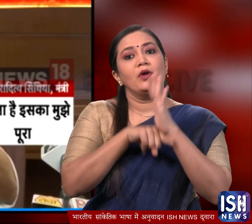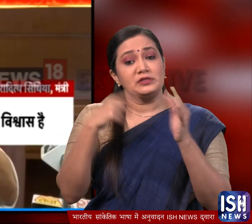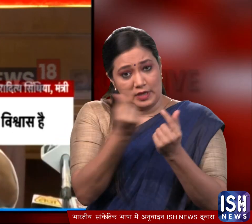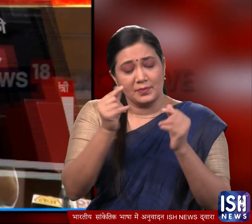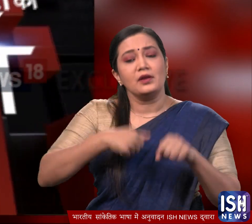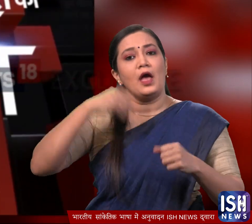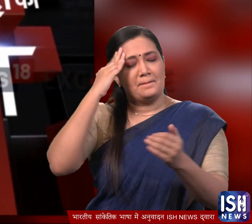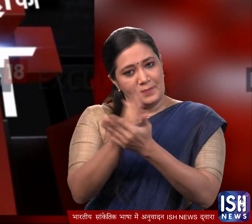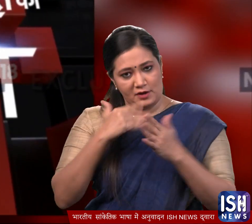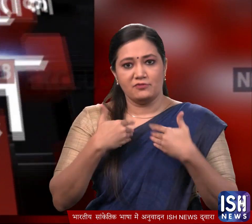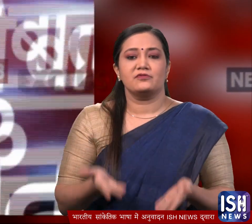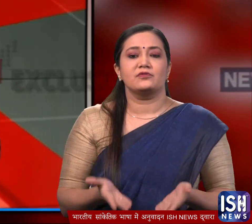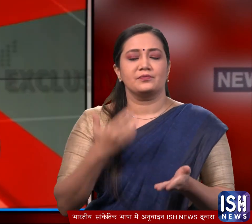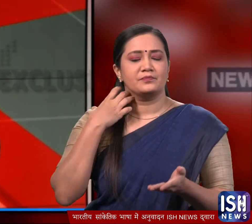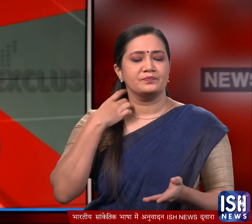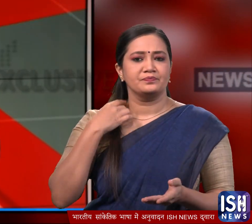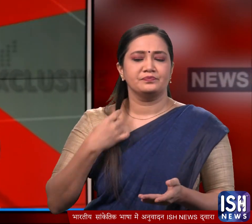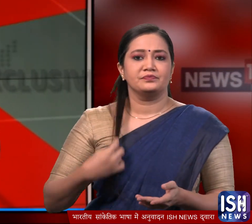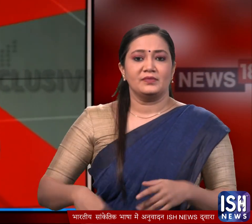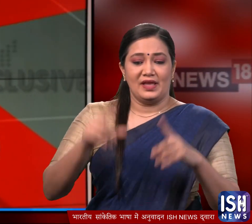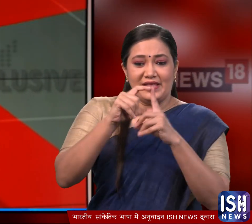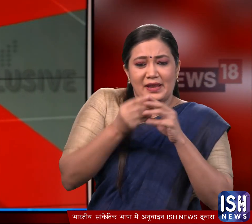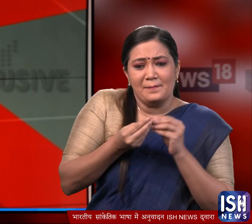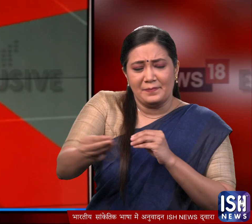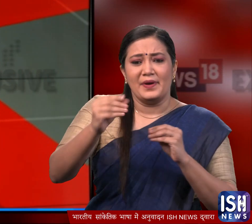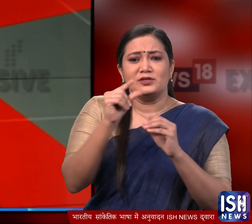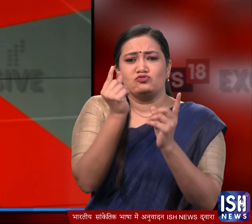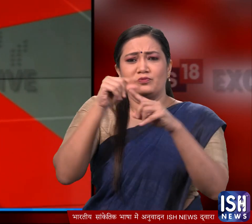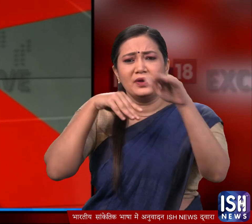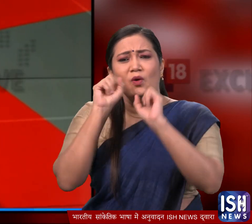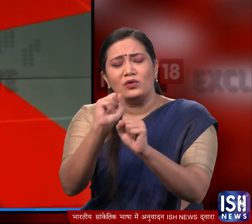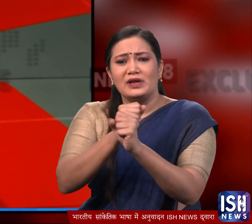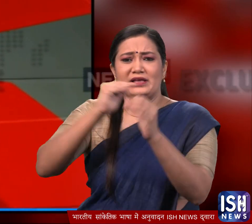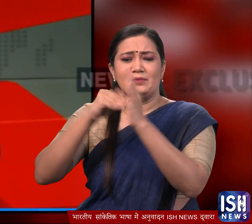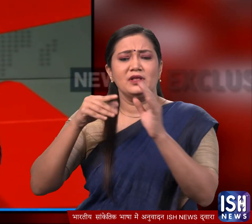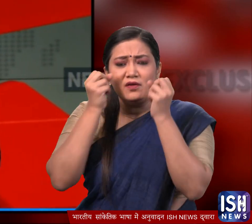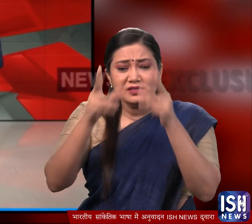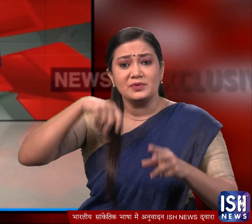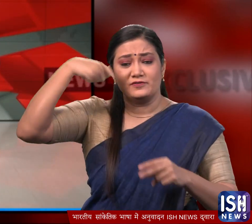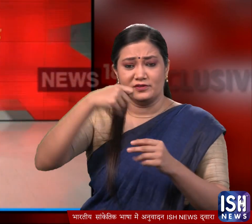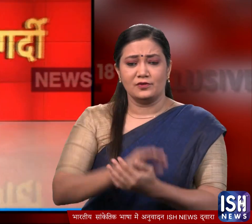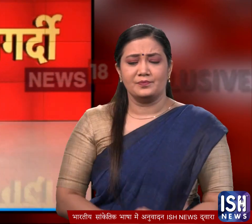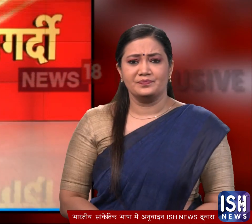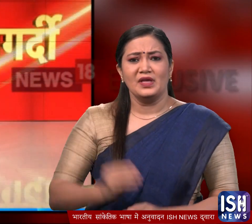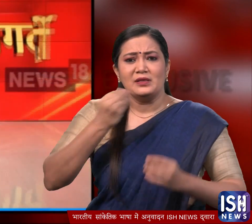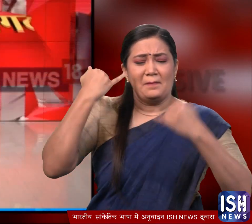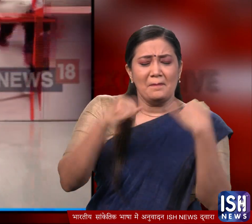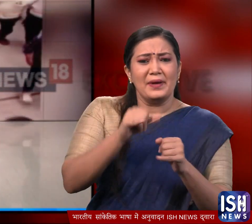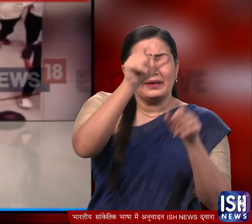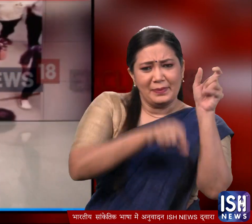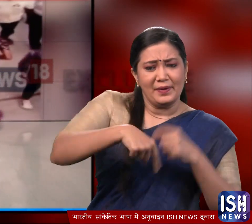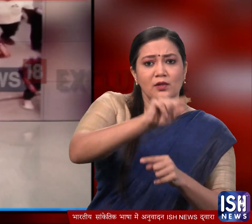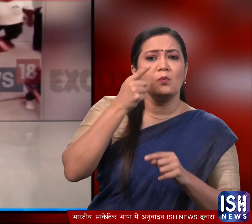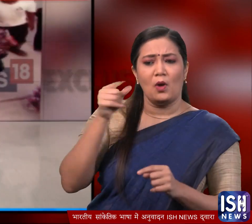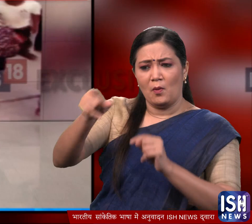मुझे पूरा विश्वास है। दिल्ली के पास यूपी के गाजियाबाद से दिल दहला देने वाला एक वीडियो सामने आया। वहां कुछ दबंगों ने सरेआम एक लड़के